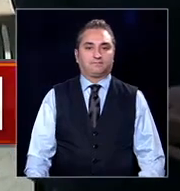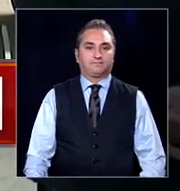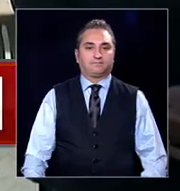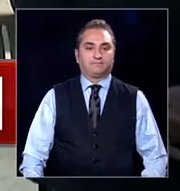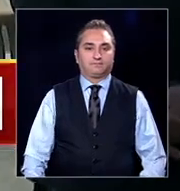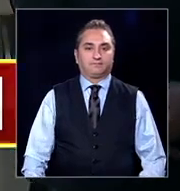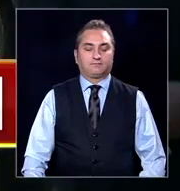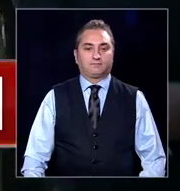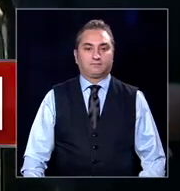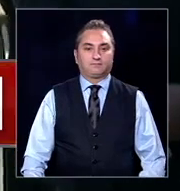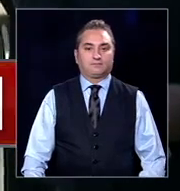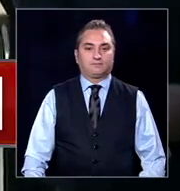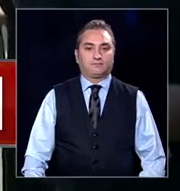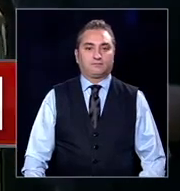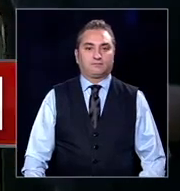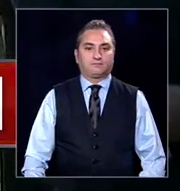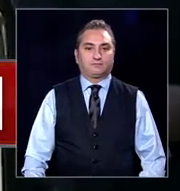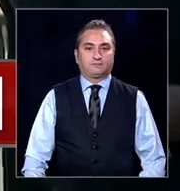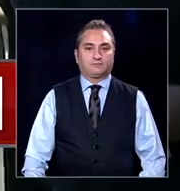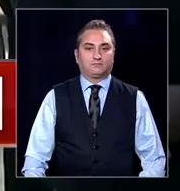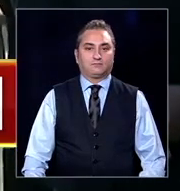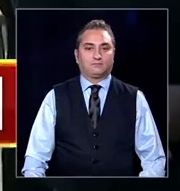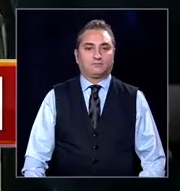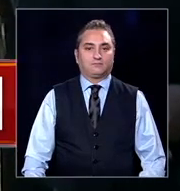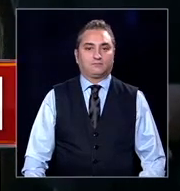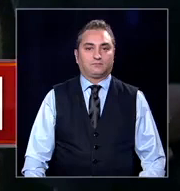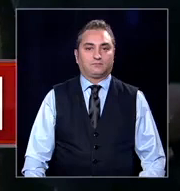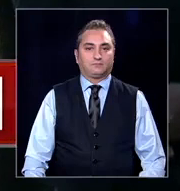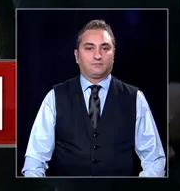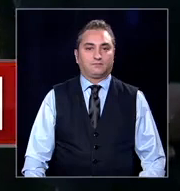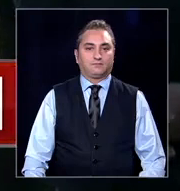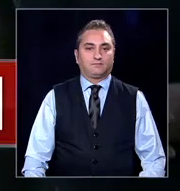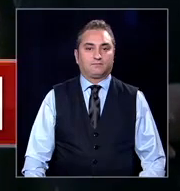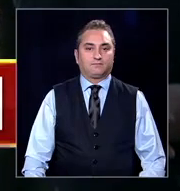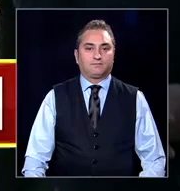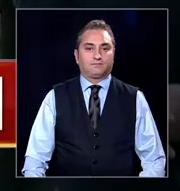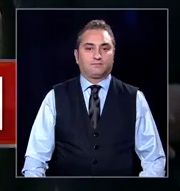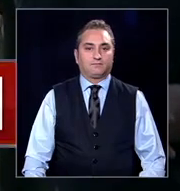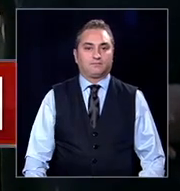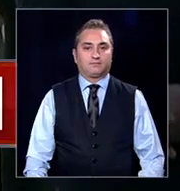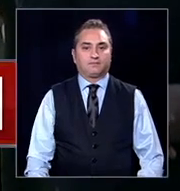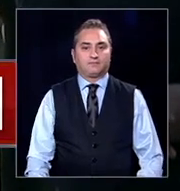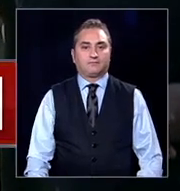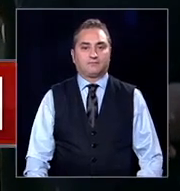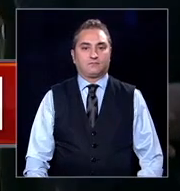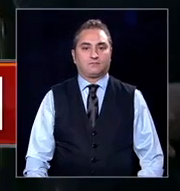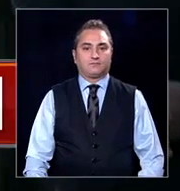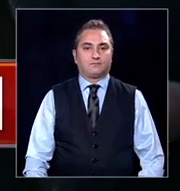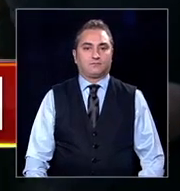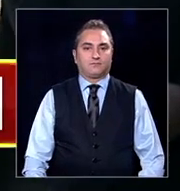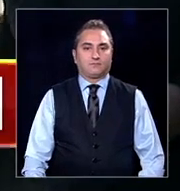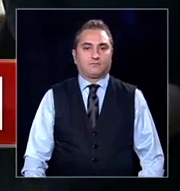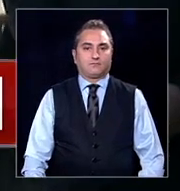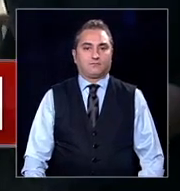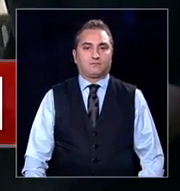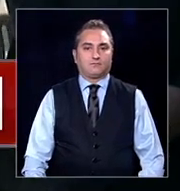teklif edilmiştir. Melih Bey'i rektör olarak seçtik ve Boğaziçi'ne layık gördük. Çok